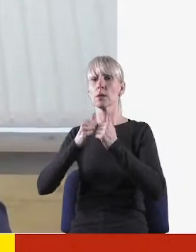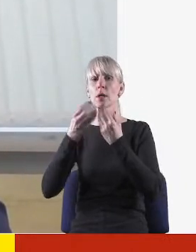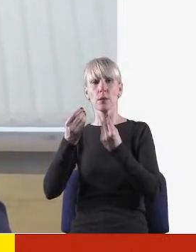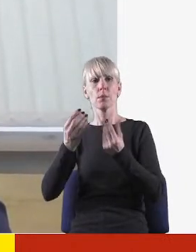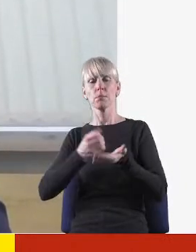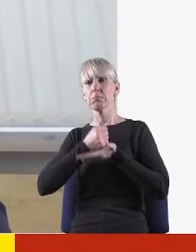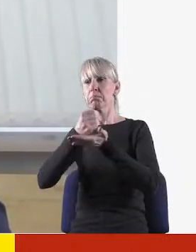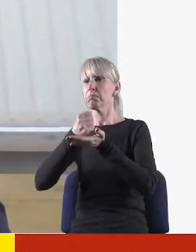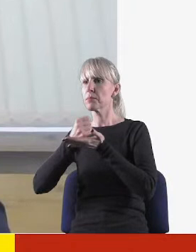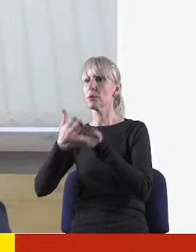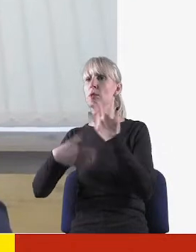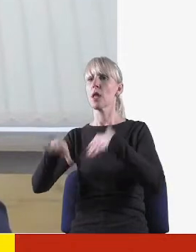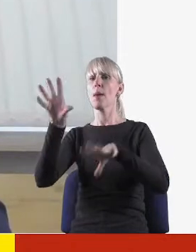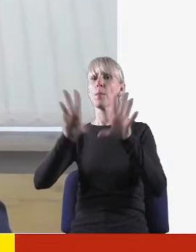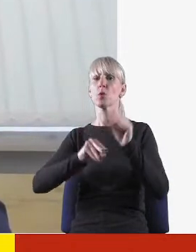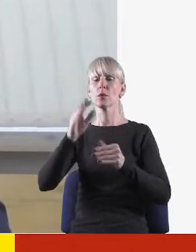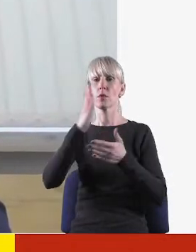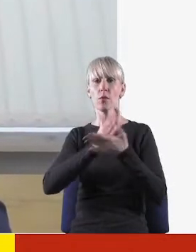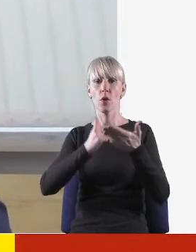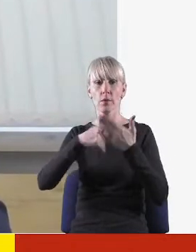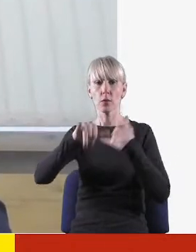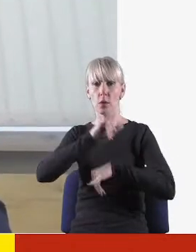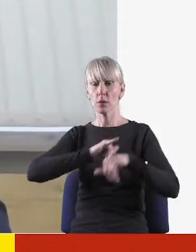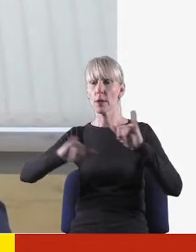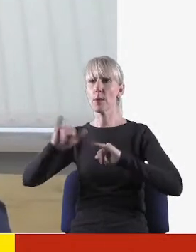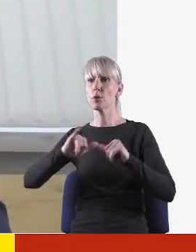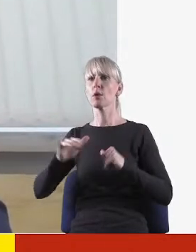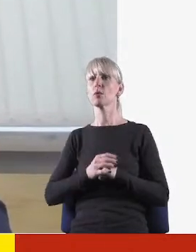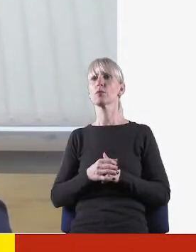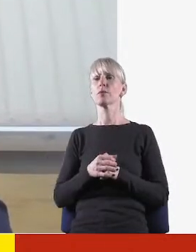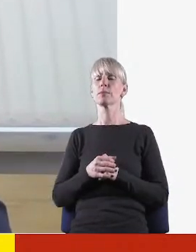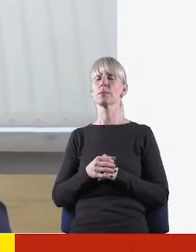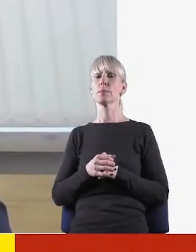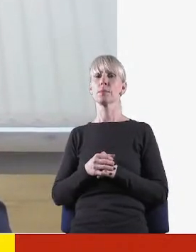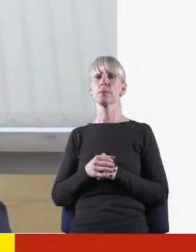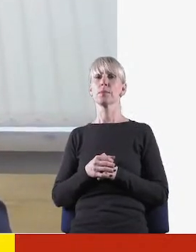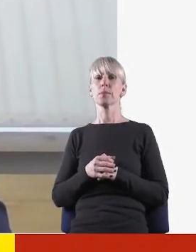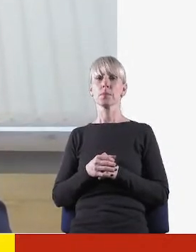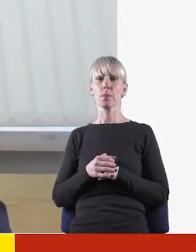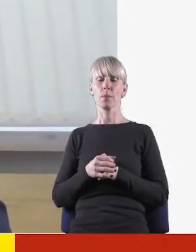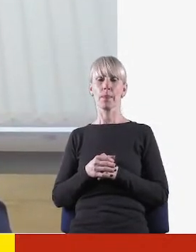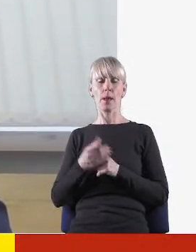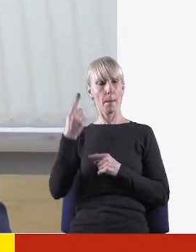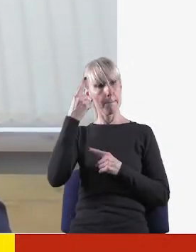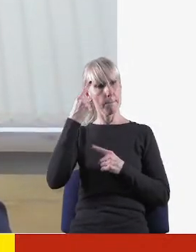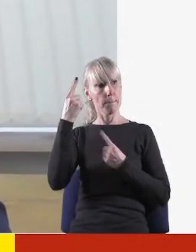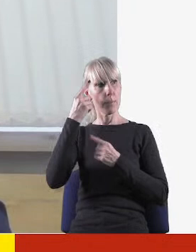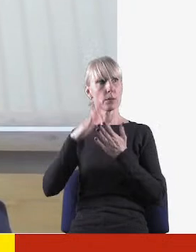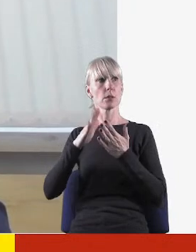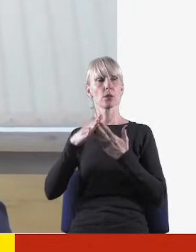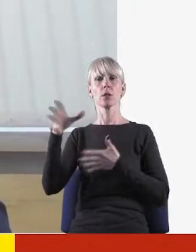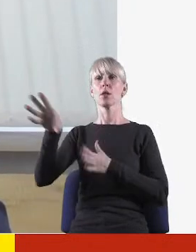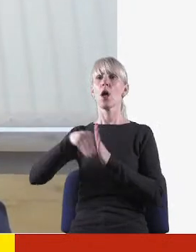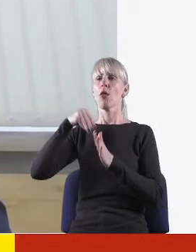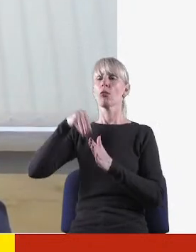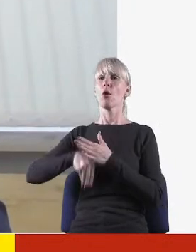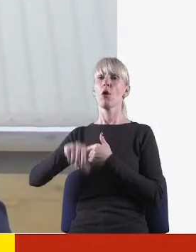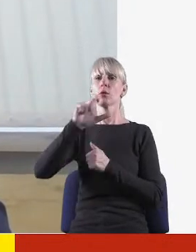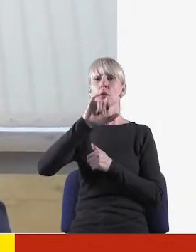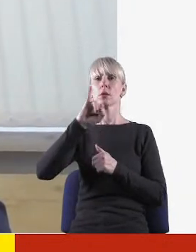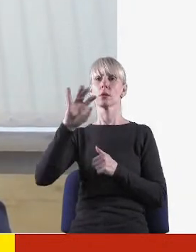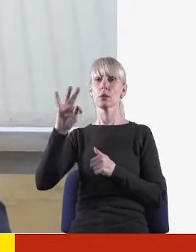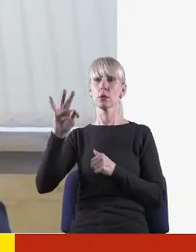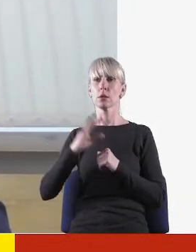do budżetów naszych choćby samorządów. Ja myślę, że te dochody z CIT-u to jest jednak, jakbyśmy na to